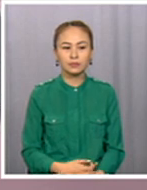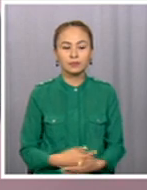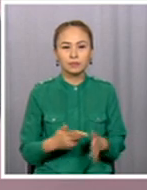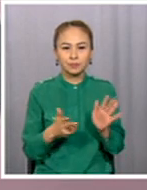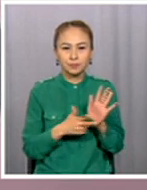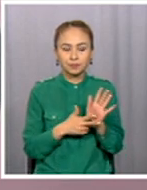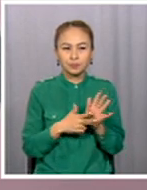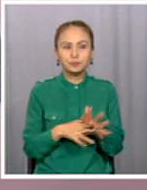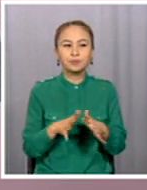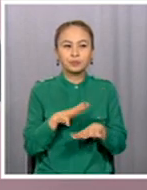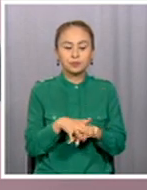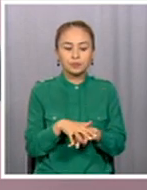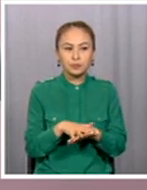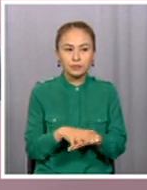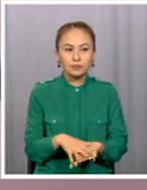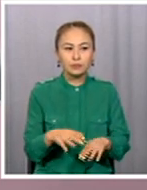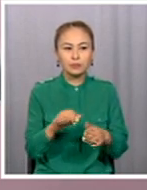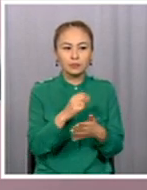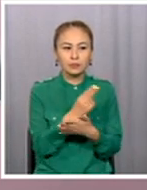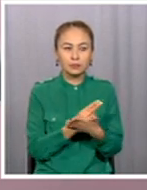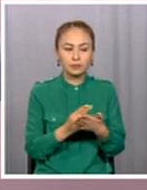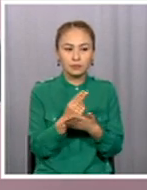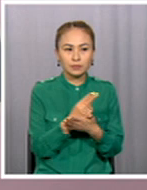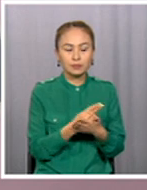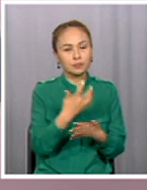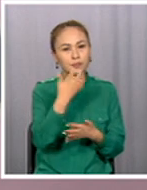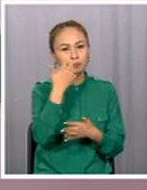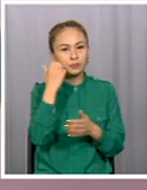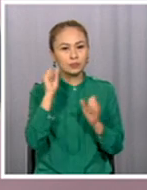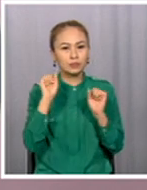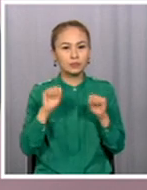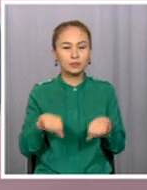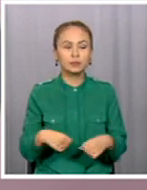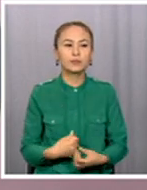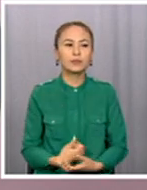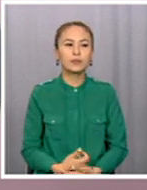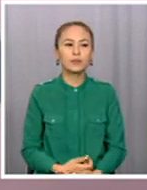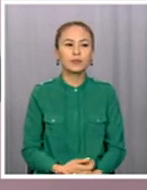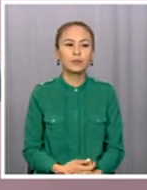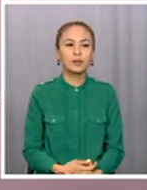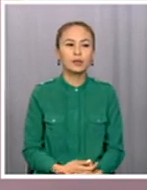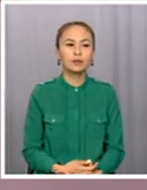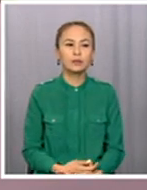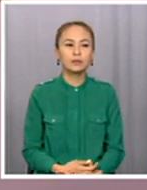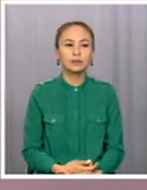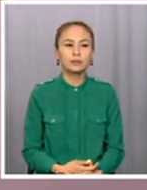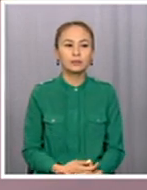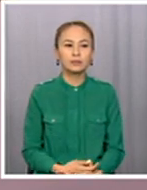аяқтың суретін тор көзді пайдалана отырып салуға болады екен. Жарайсыңдар балалар.